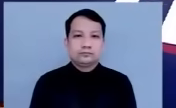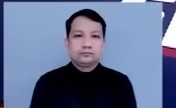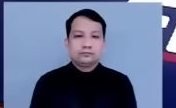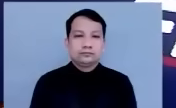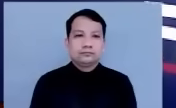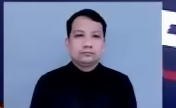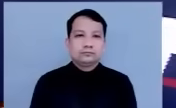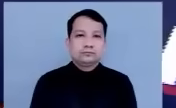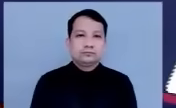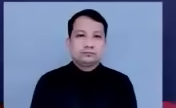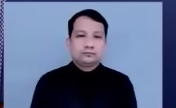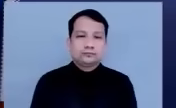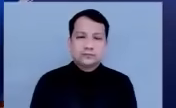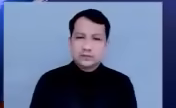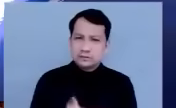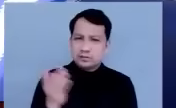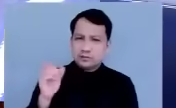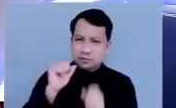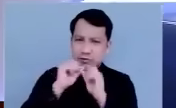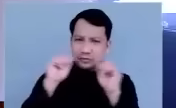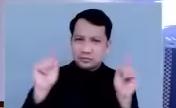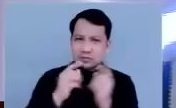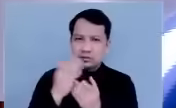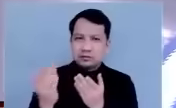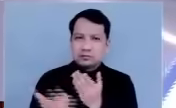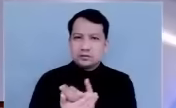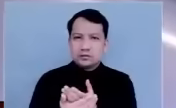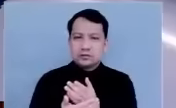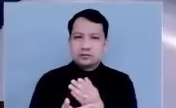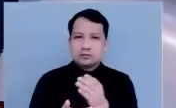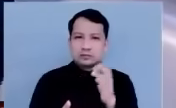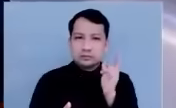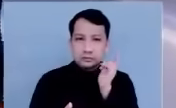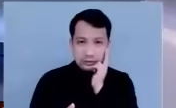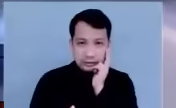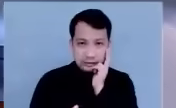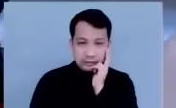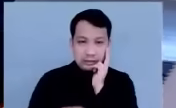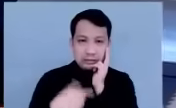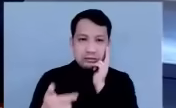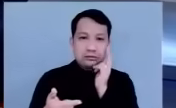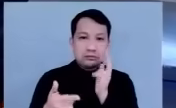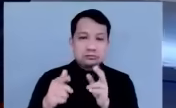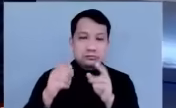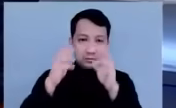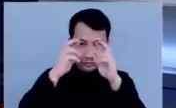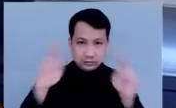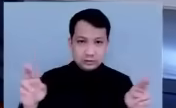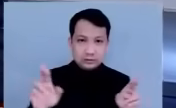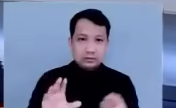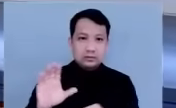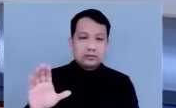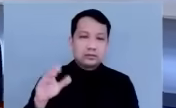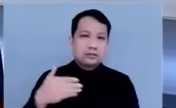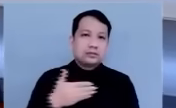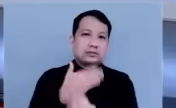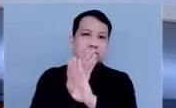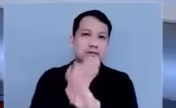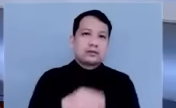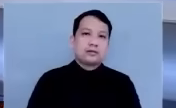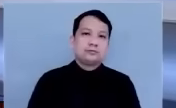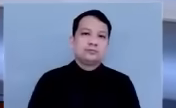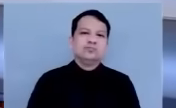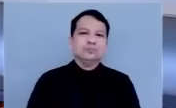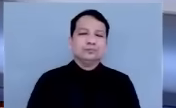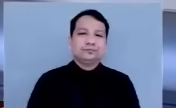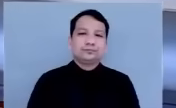Marami marahil ang nagulat nang maghain si dating Pangulong Duterte ng kanyang kandidatura sa pagka-alkalde ng Davao City. Pero